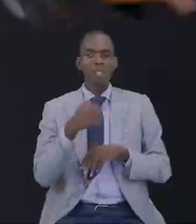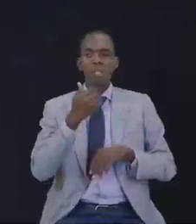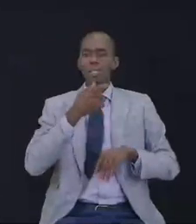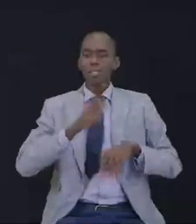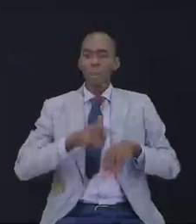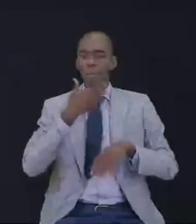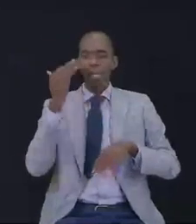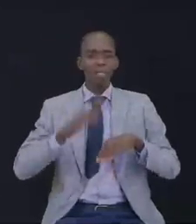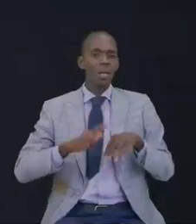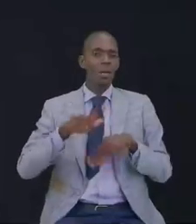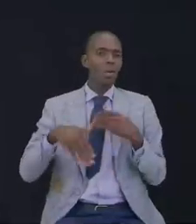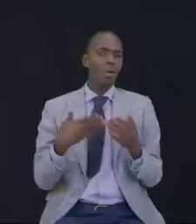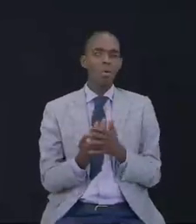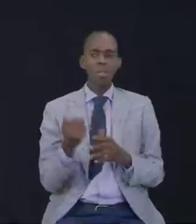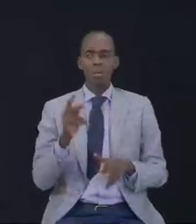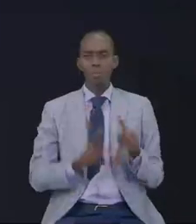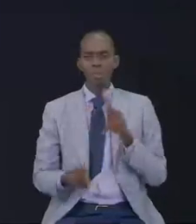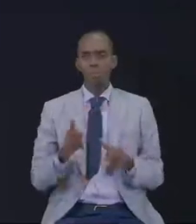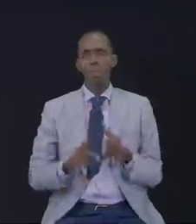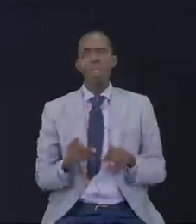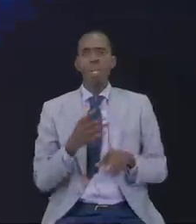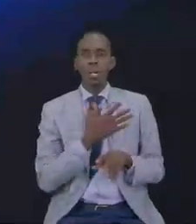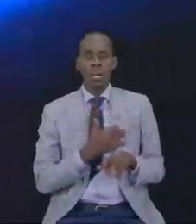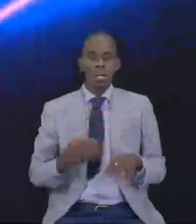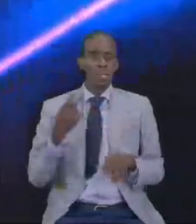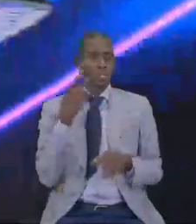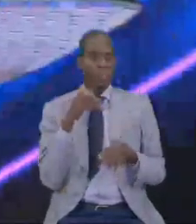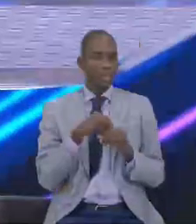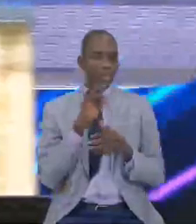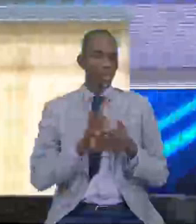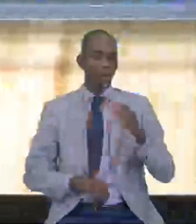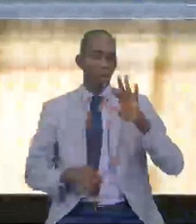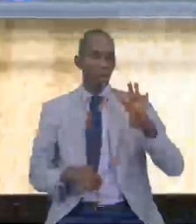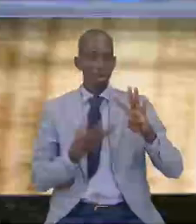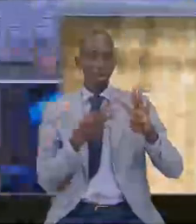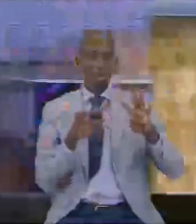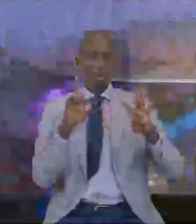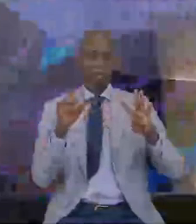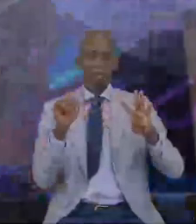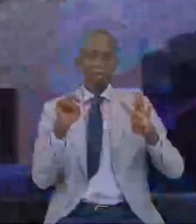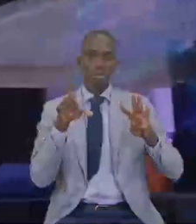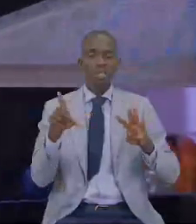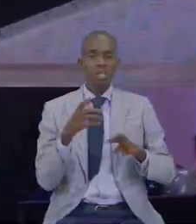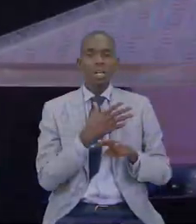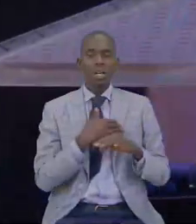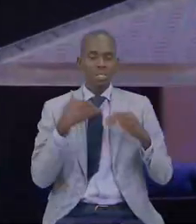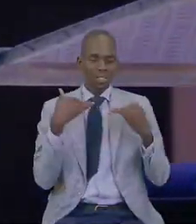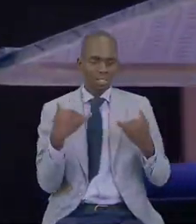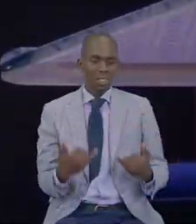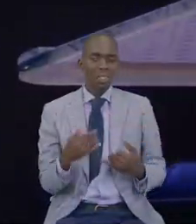autres. Personne n'avait cette foi-là. Quand vous regardez le chapitre 4, maintenant Nebuchadnezzar a eu un rêve et